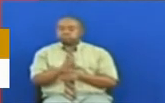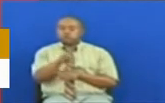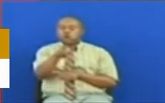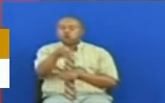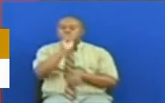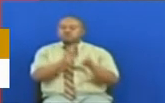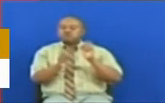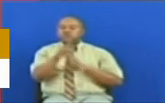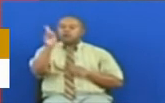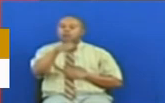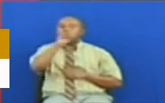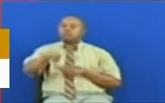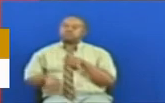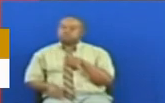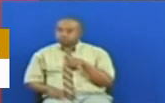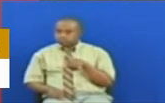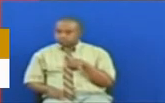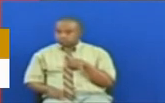vile sheria